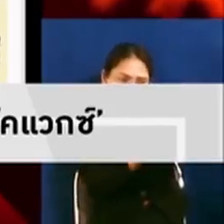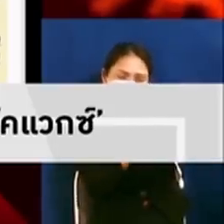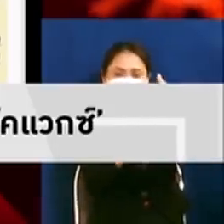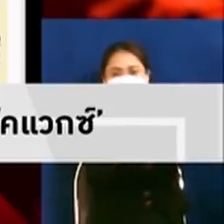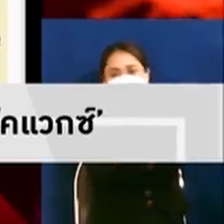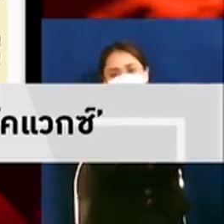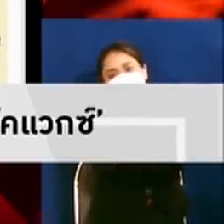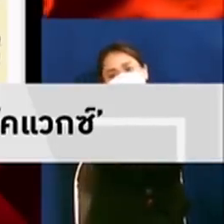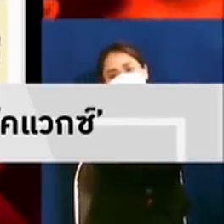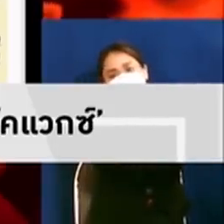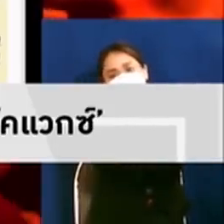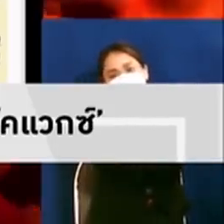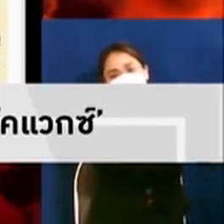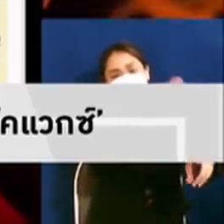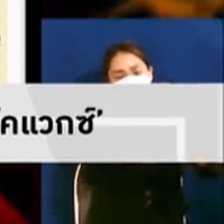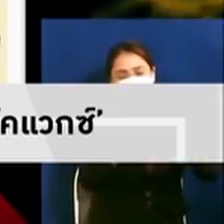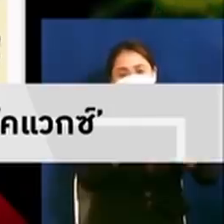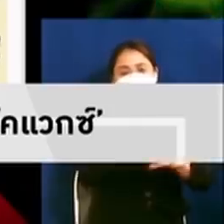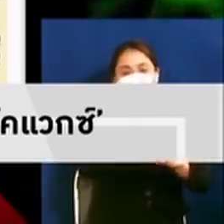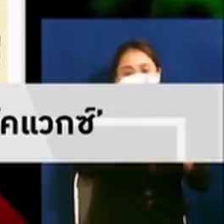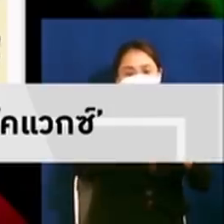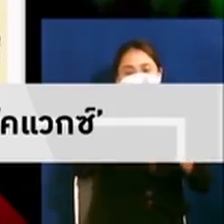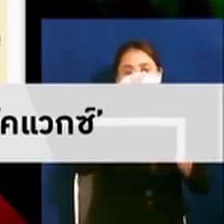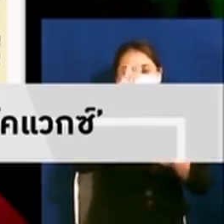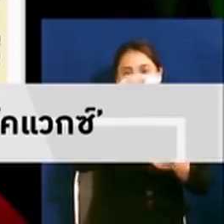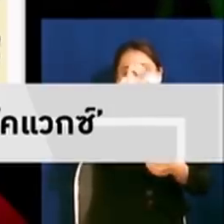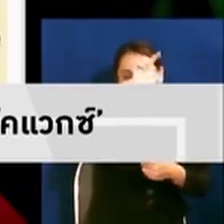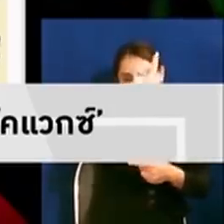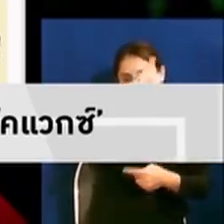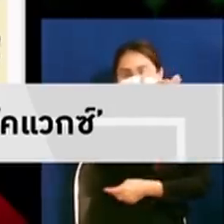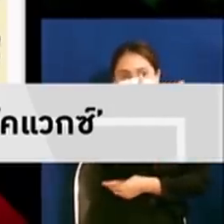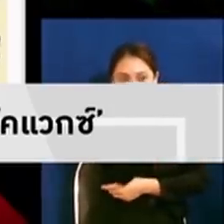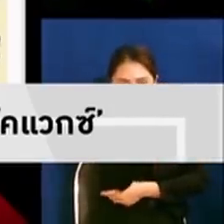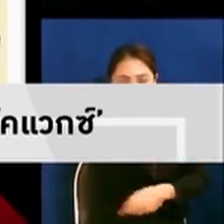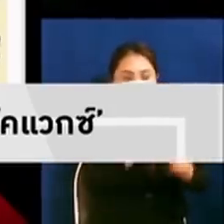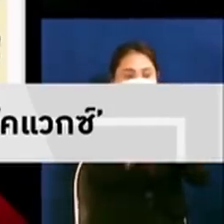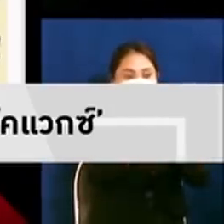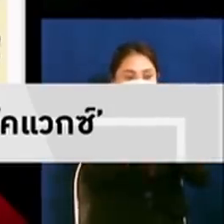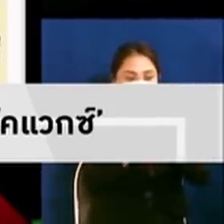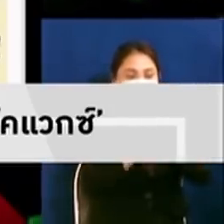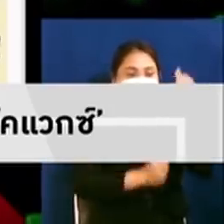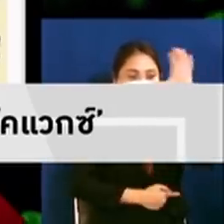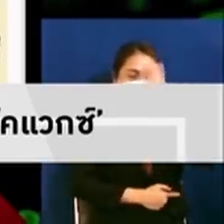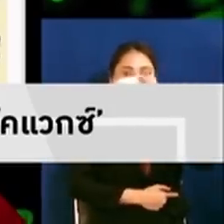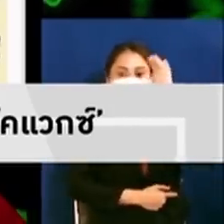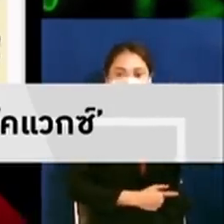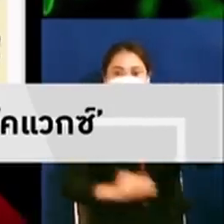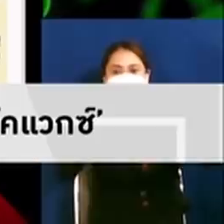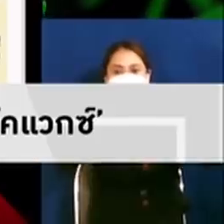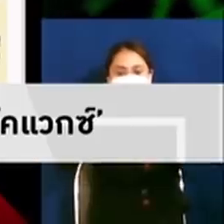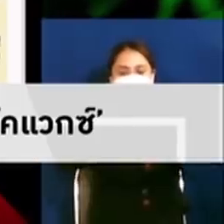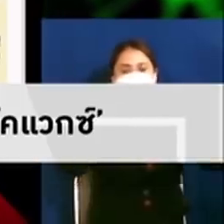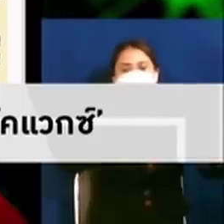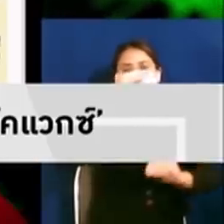ที่หน่วยงานที่ชื่อว่ากาวีนะครับในการที่จะขอเจรจาในการจัดหาวัคซีนร่วมกับโครงการโควาคซ์โดยมีเป้าหม